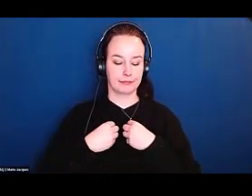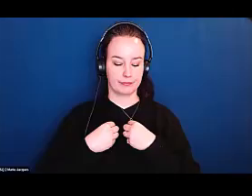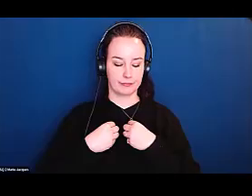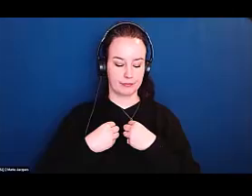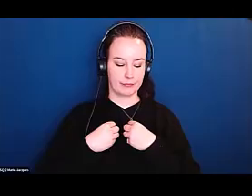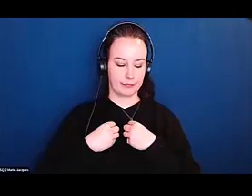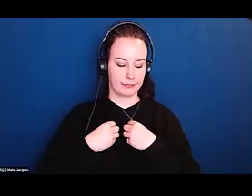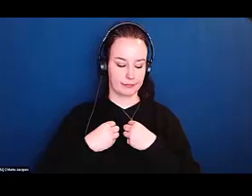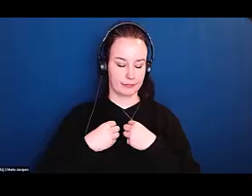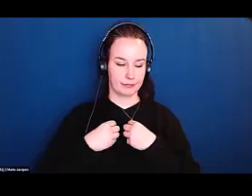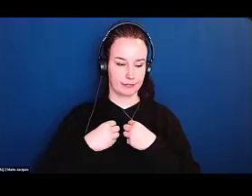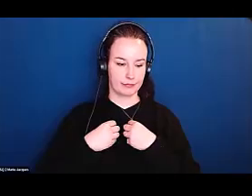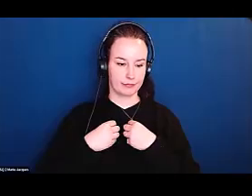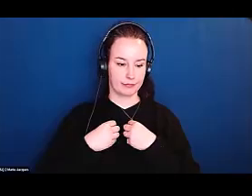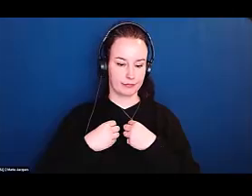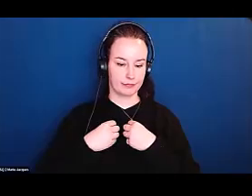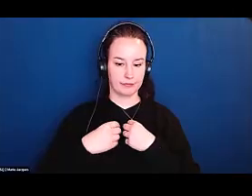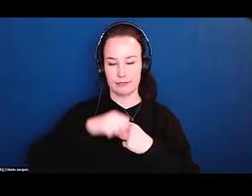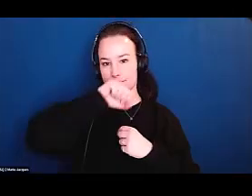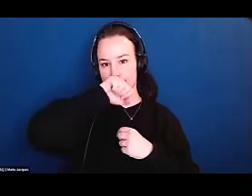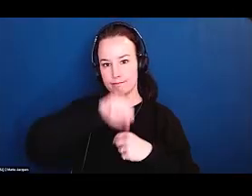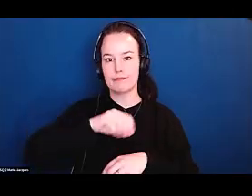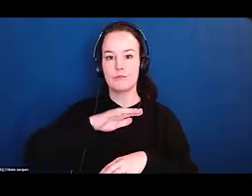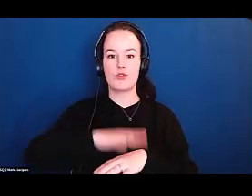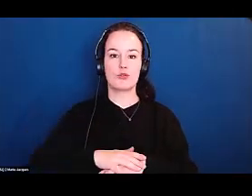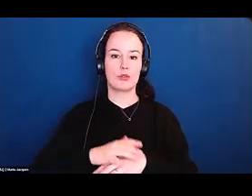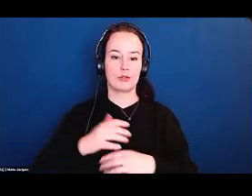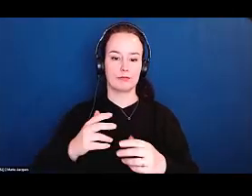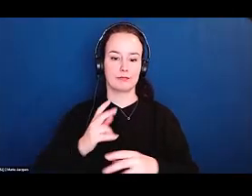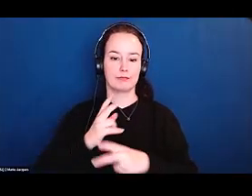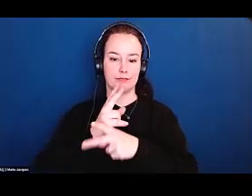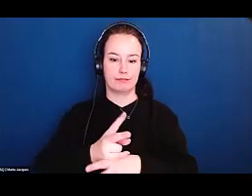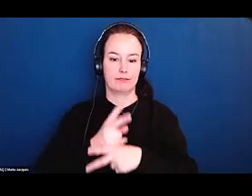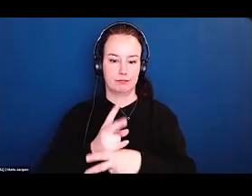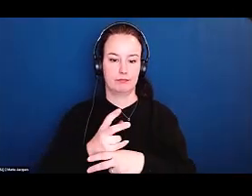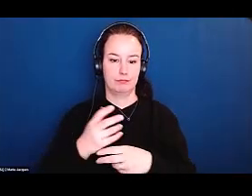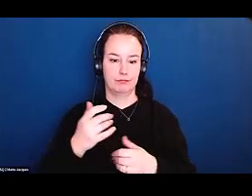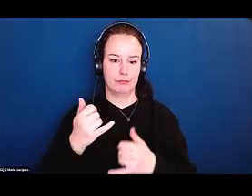disons, la passion que j'ai pour les soins palliatifs et